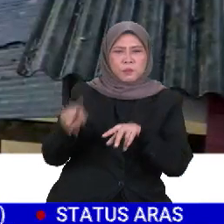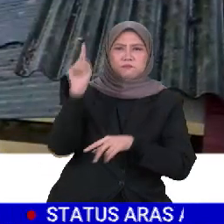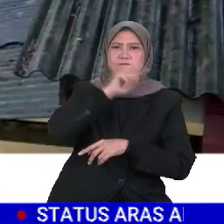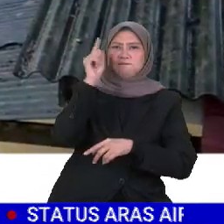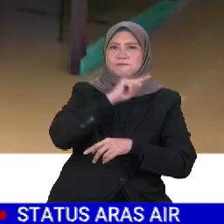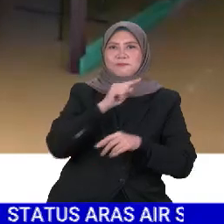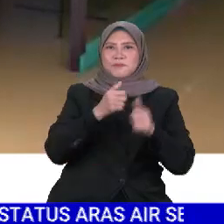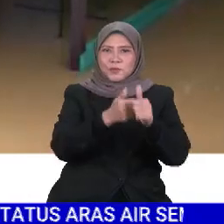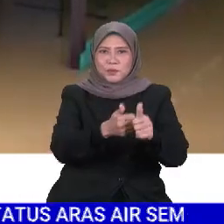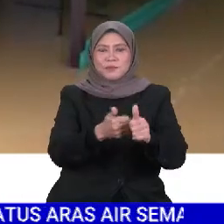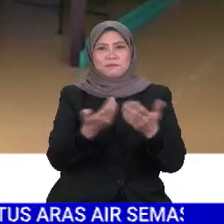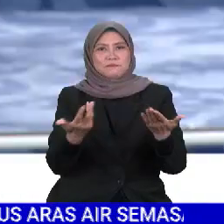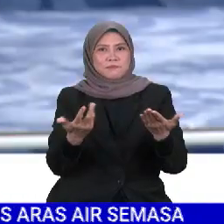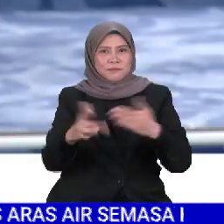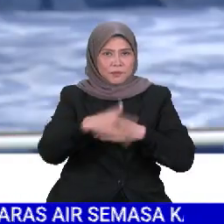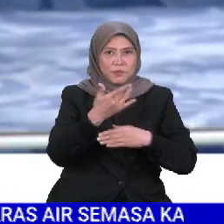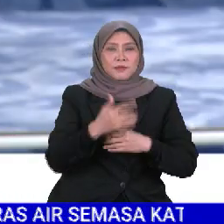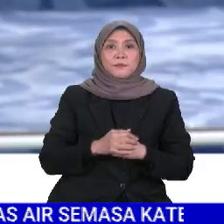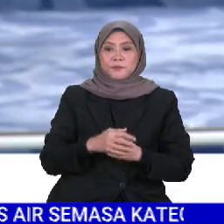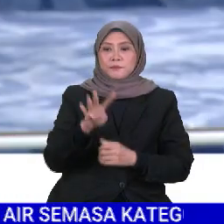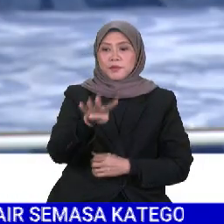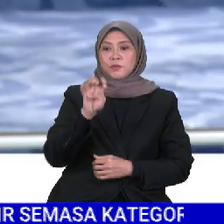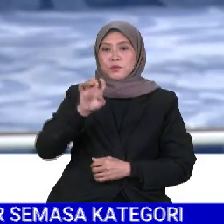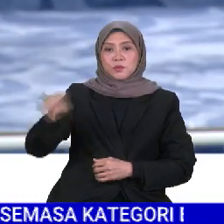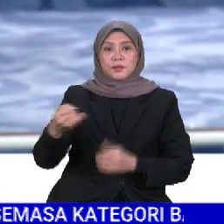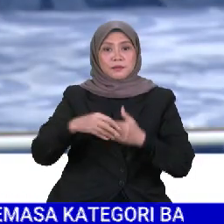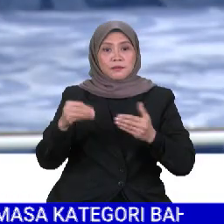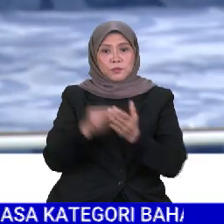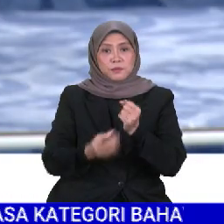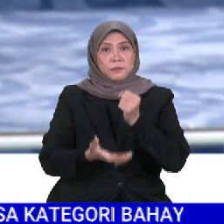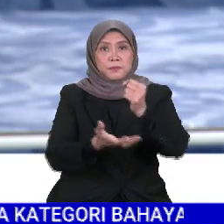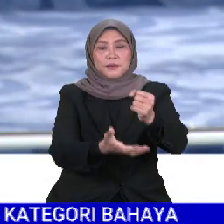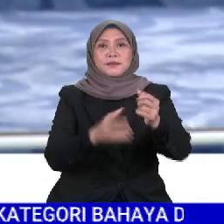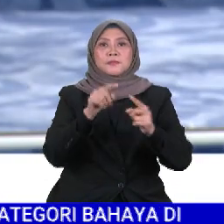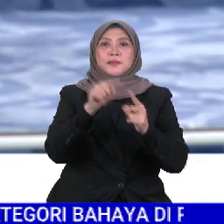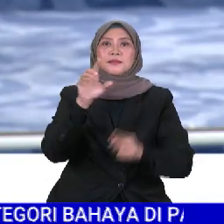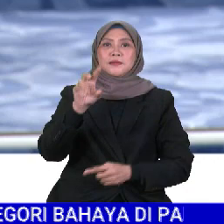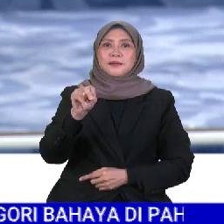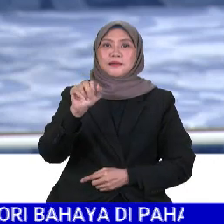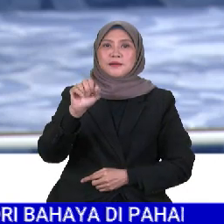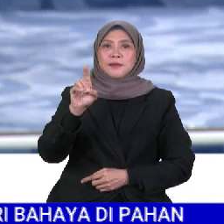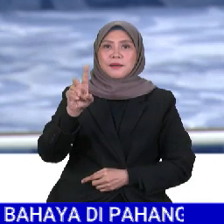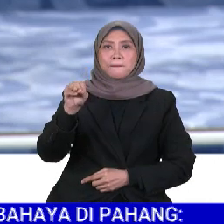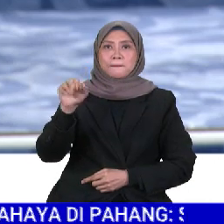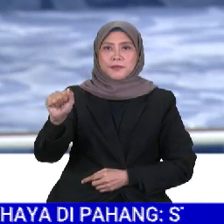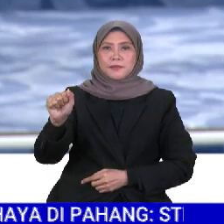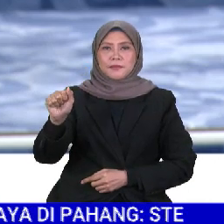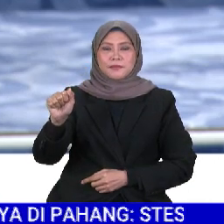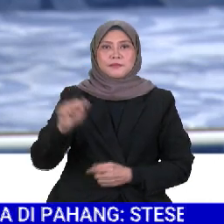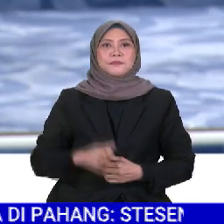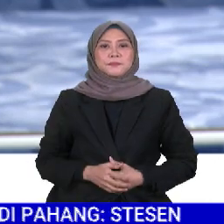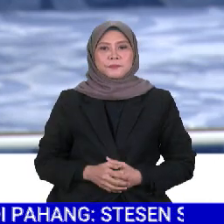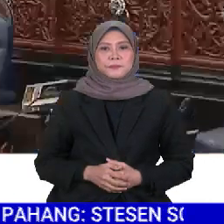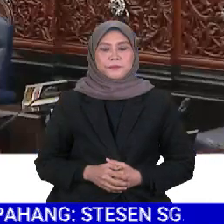parah daripada jangkaan awal. Peruntukan RM400 juta disalur kepada NADMA. Seperti banjir